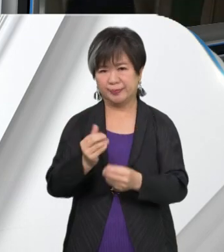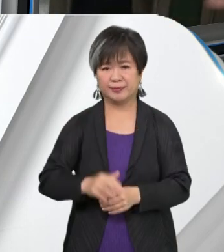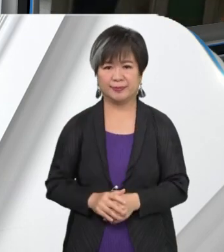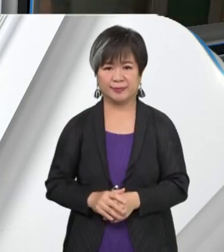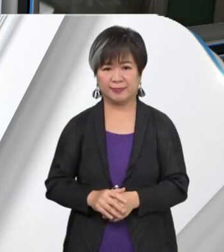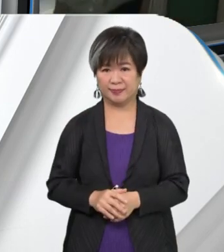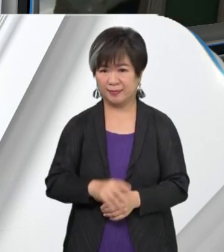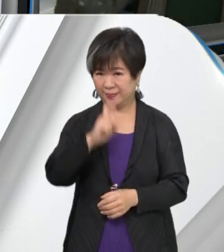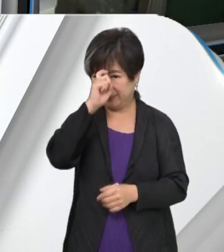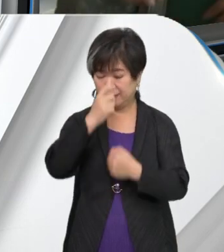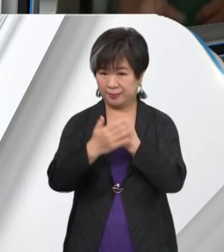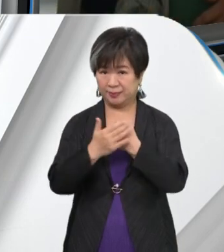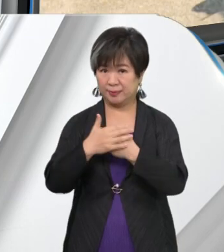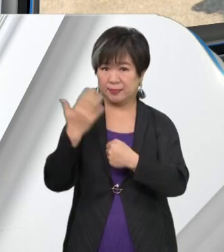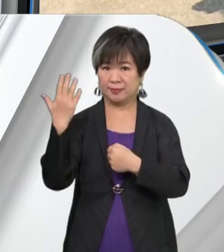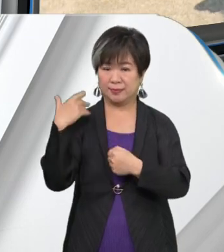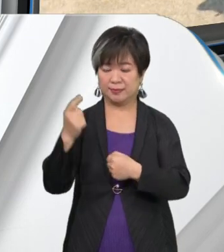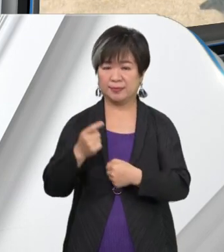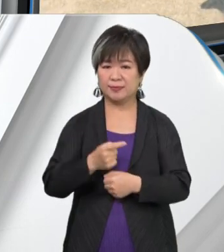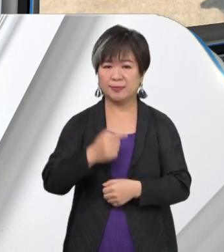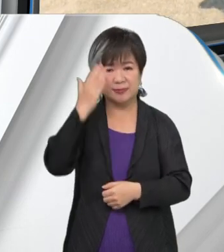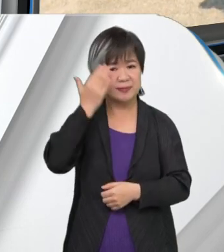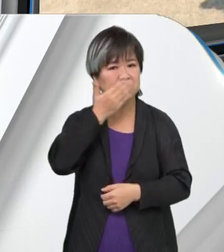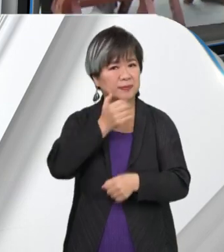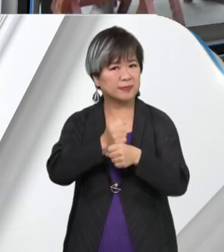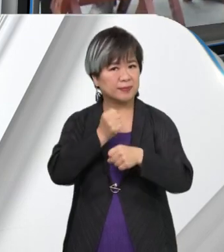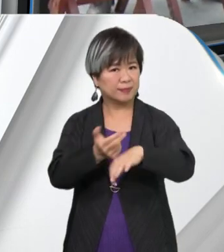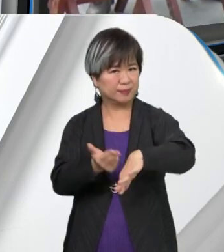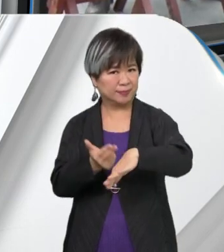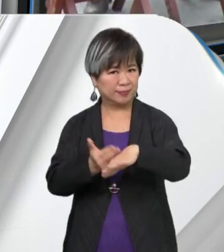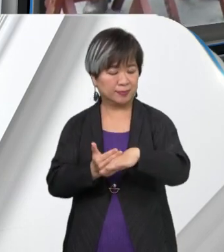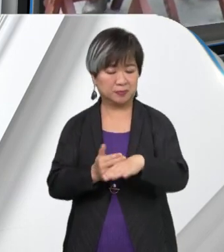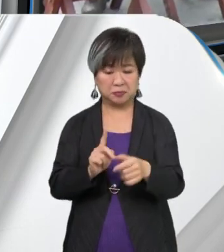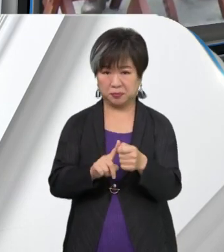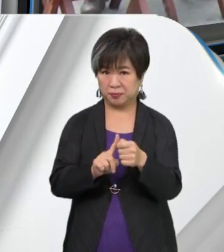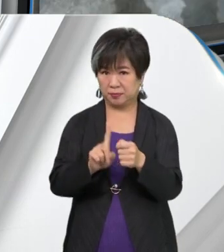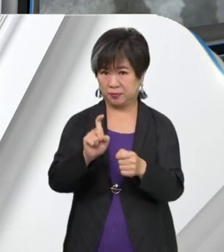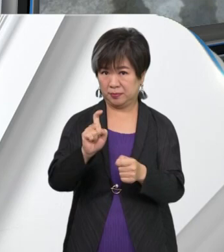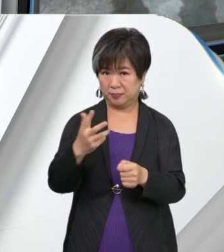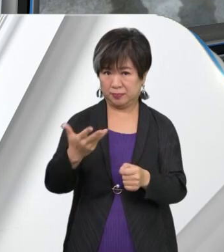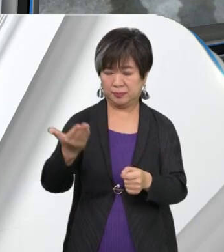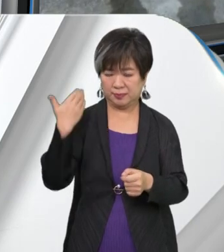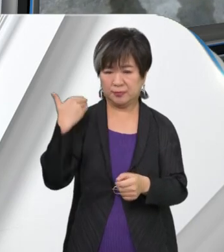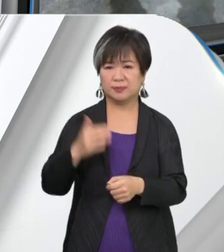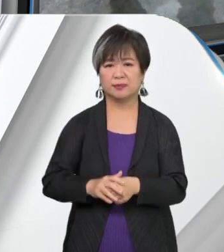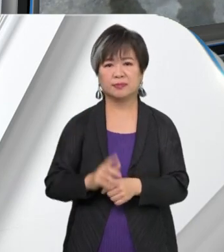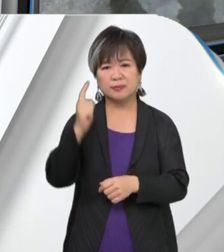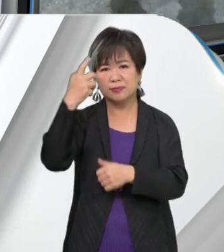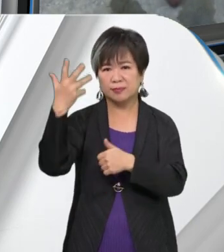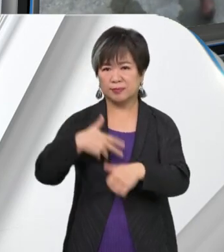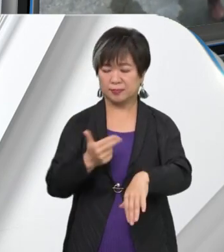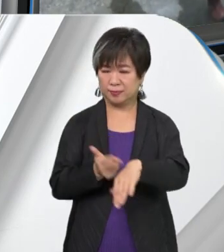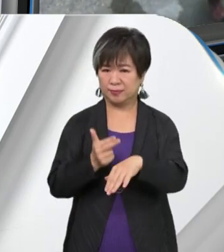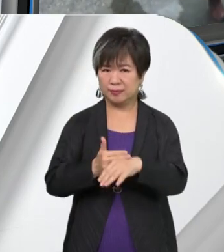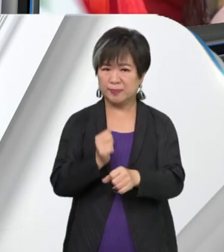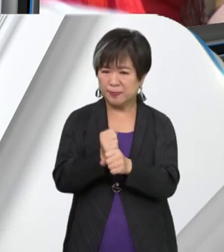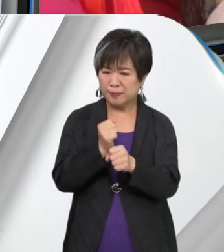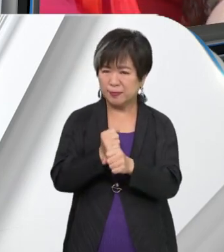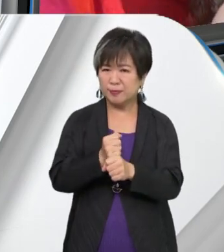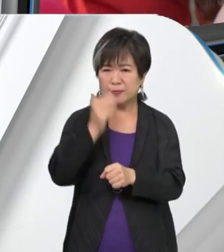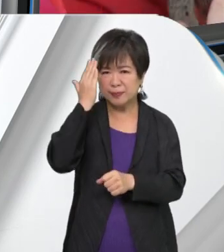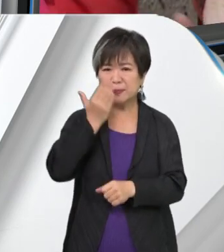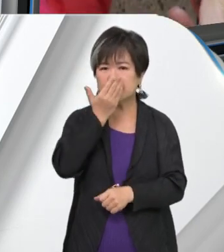法。不过保存老头白做梧桐的经验，记得从18年前是用传统的工法建造梧